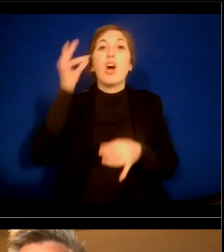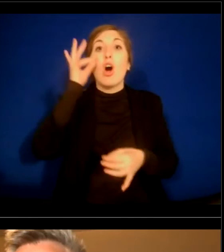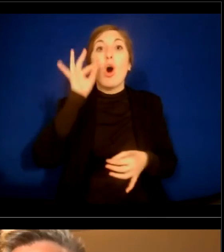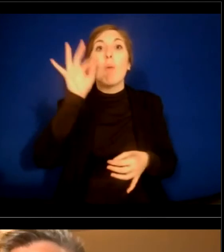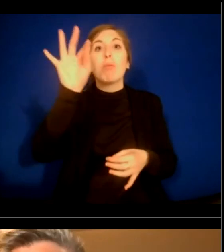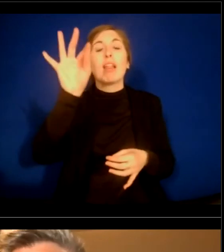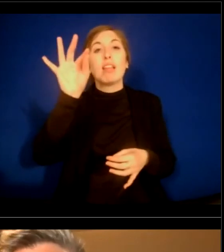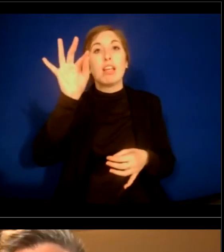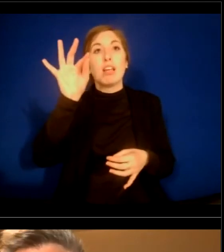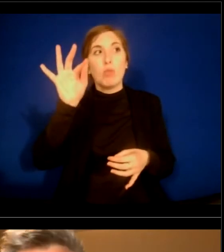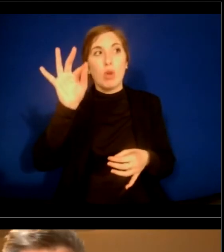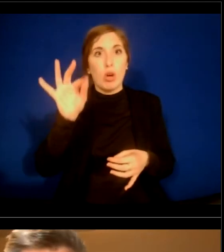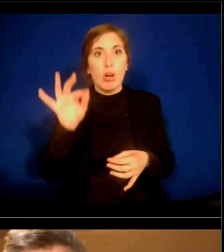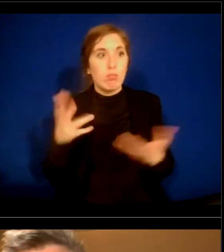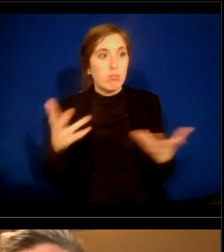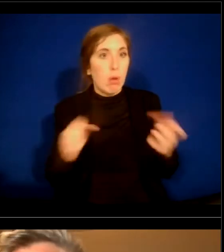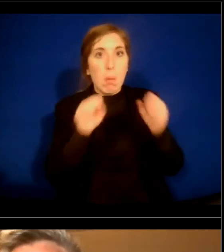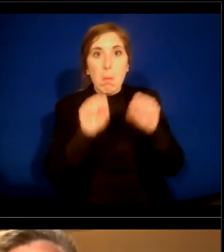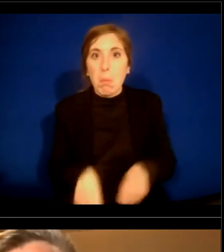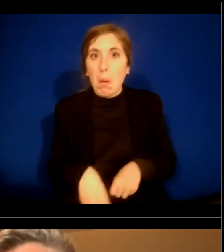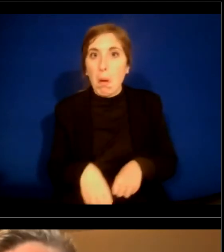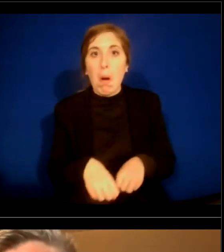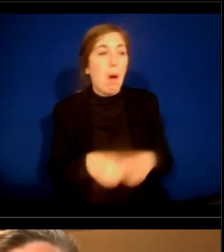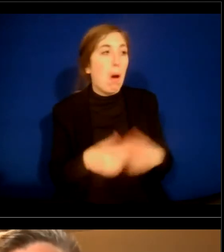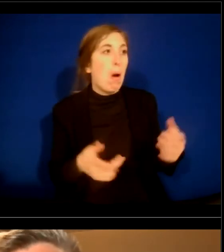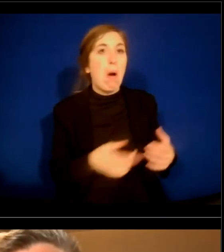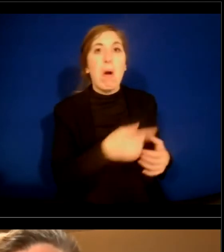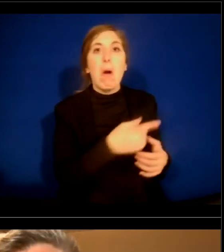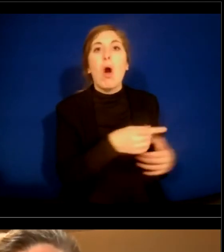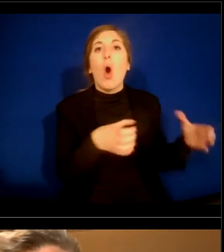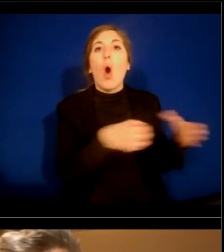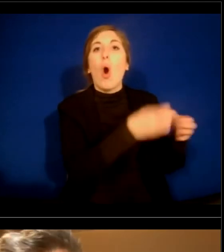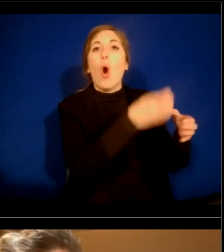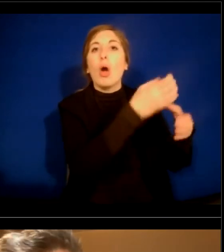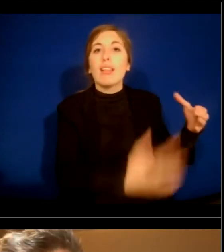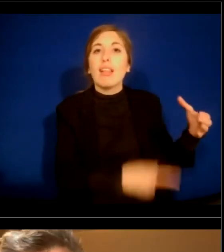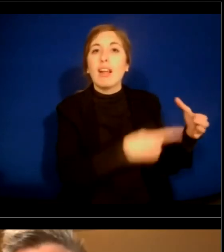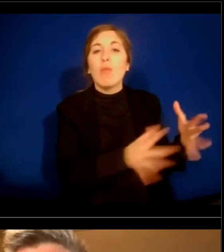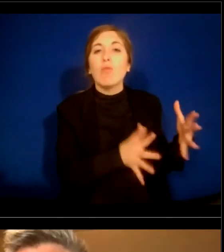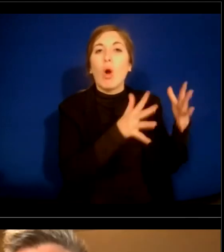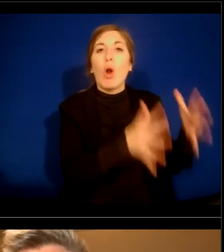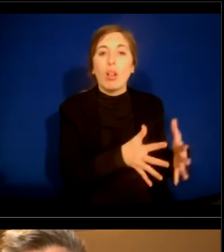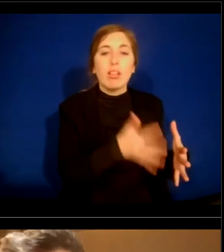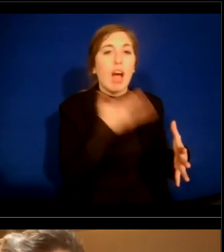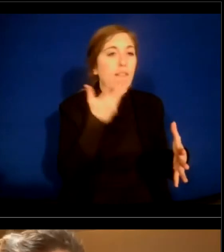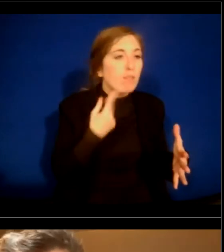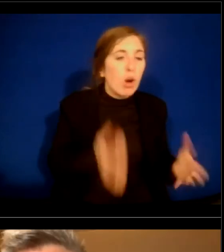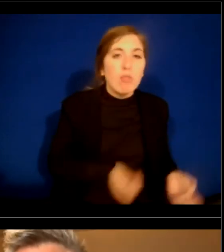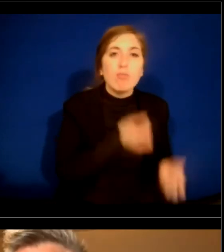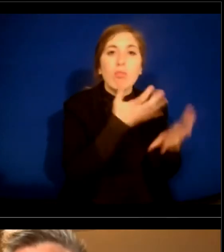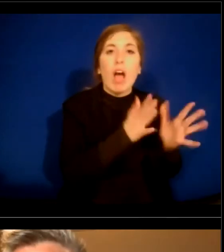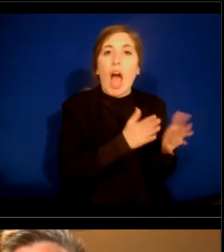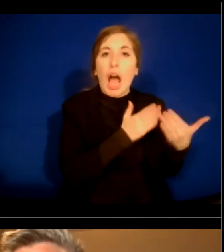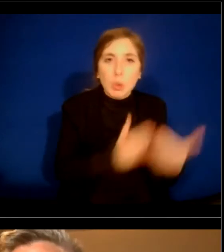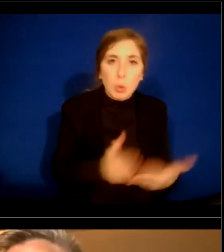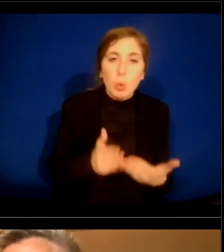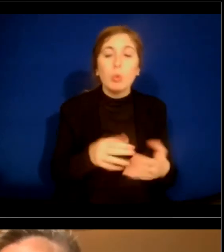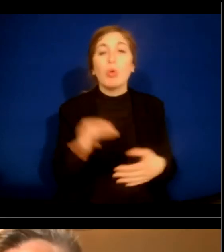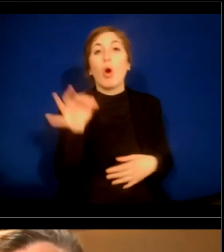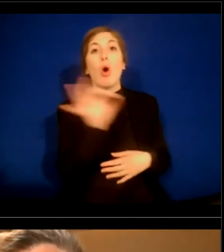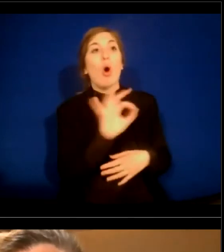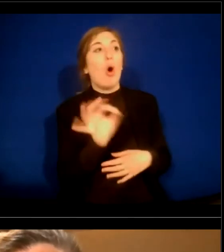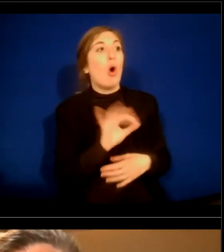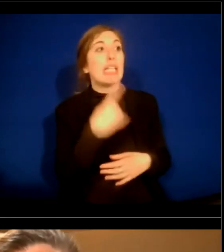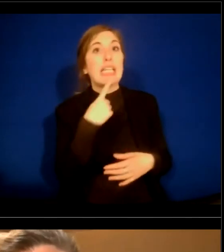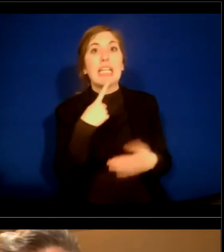civile. Arrivano dei flussi di persone che parlano una lingua che questi non capiscono, e quindi